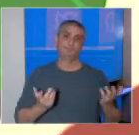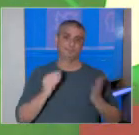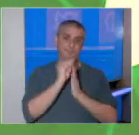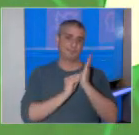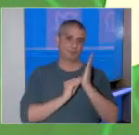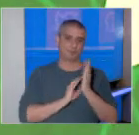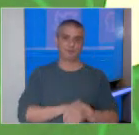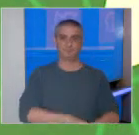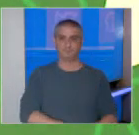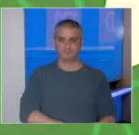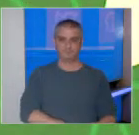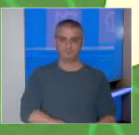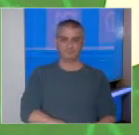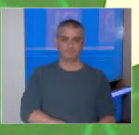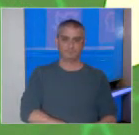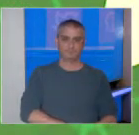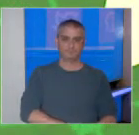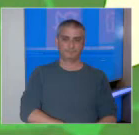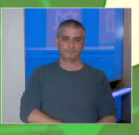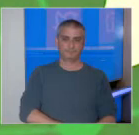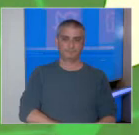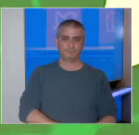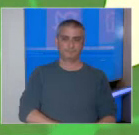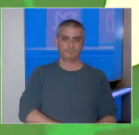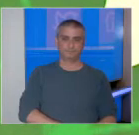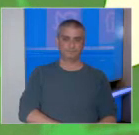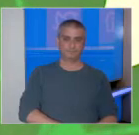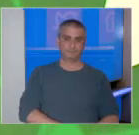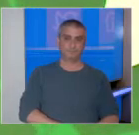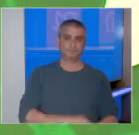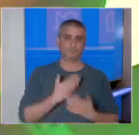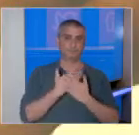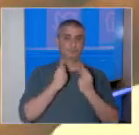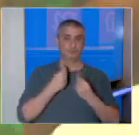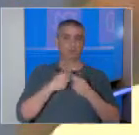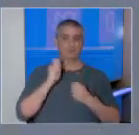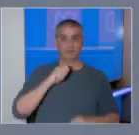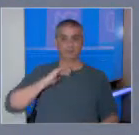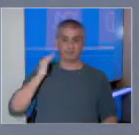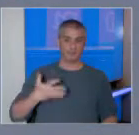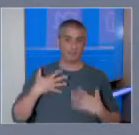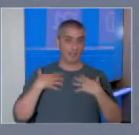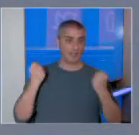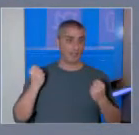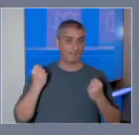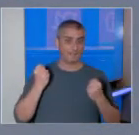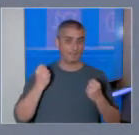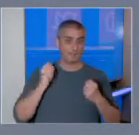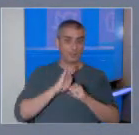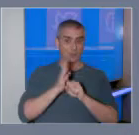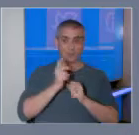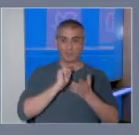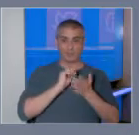ברשימה. מיקומים. עכשיו קצת חדשות טובות. חבר הכנסת דוד ביטן החלים מקורונה. הנה